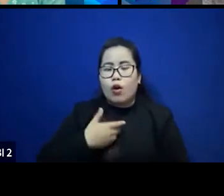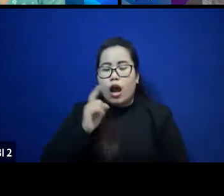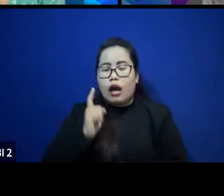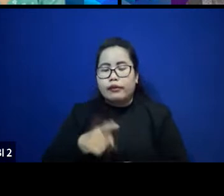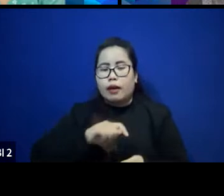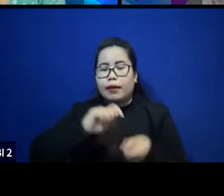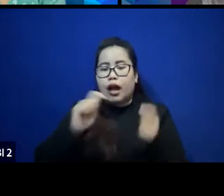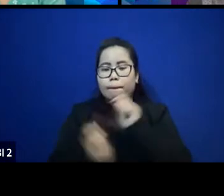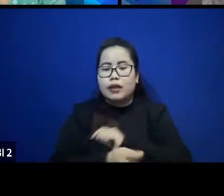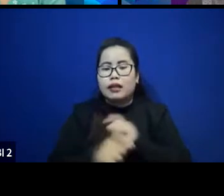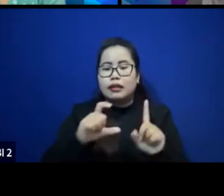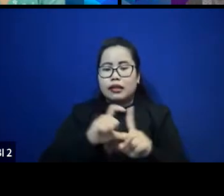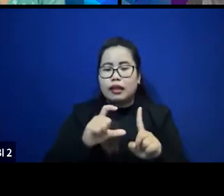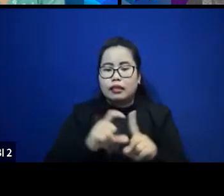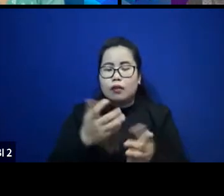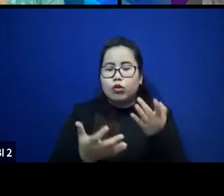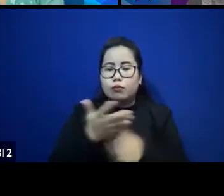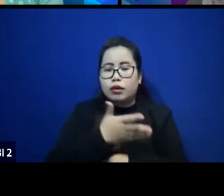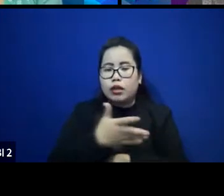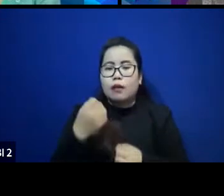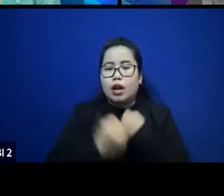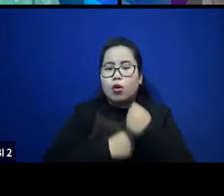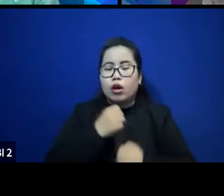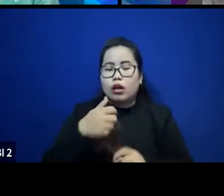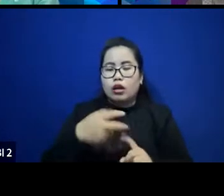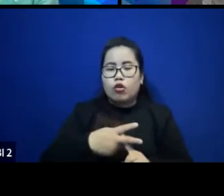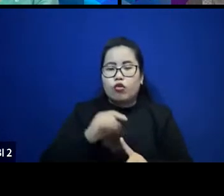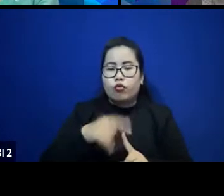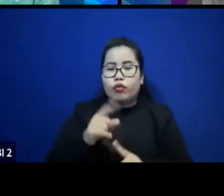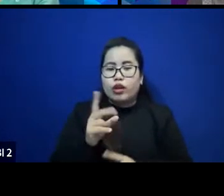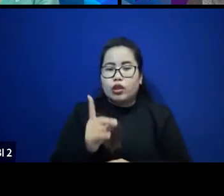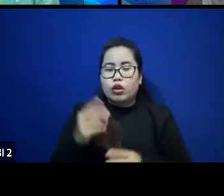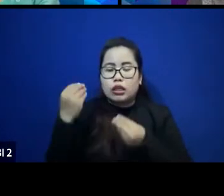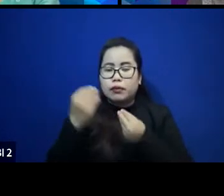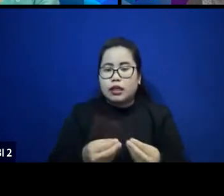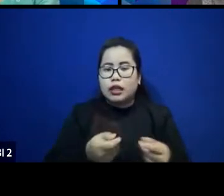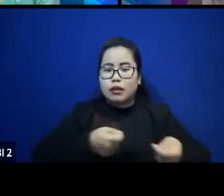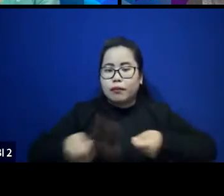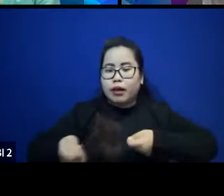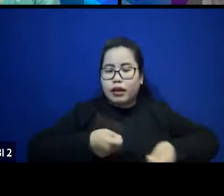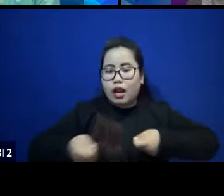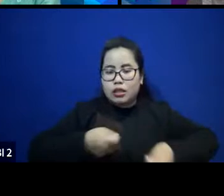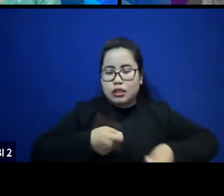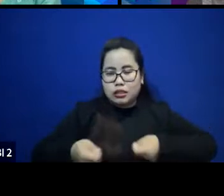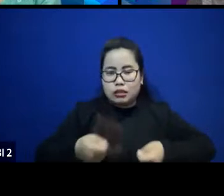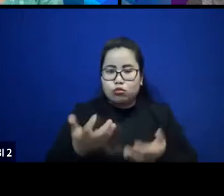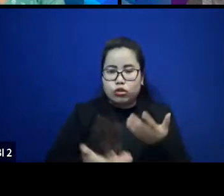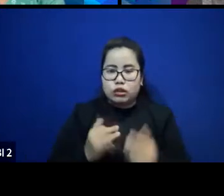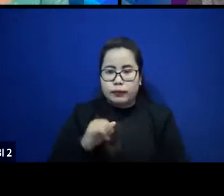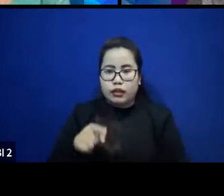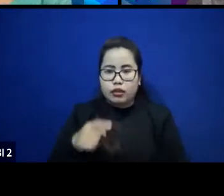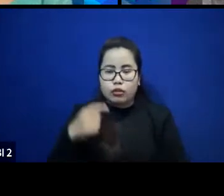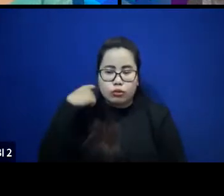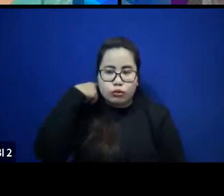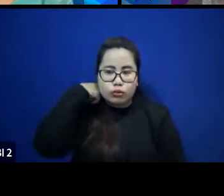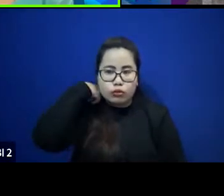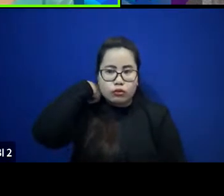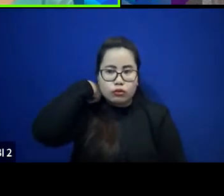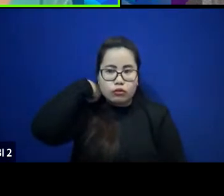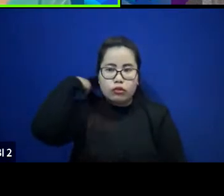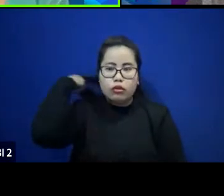datanya mereka bisa melakukan itu melalui fitur fitur yang diberikan oleh pengendali seperti itu terbakar yang